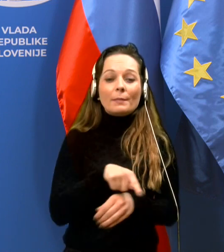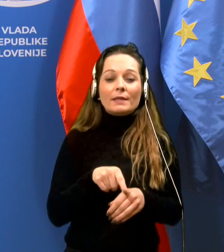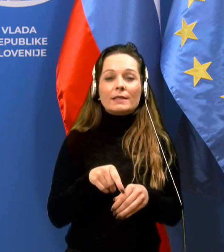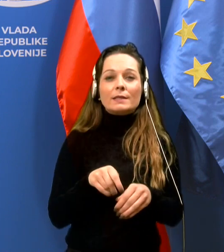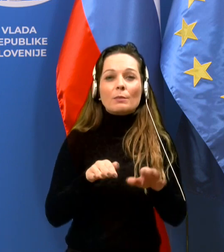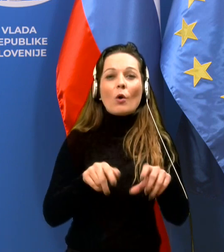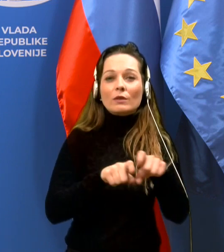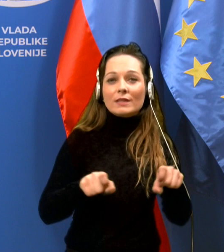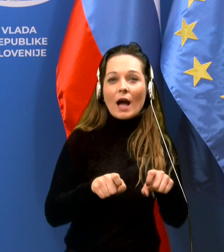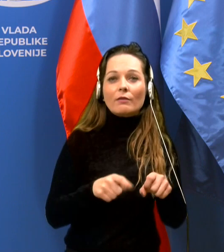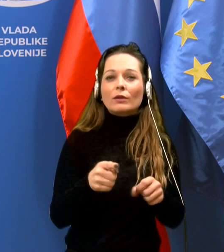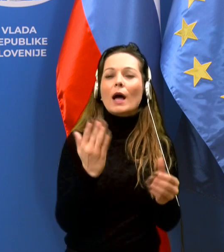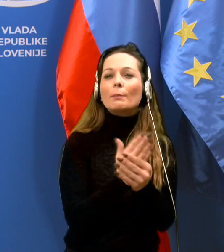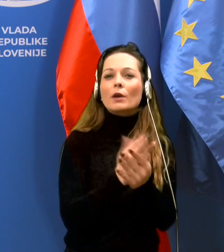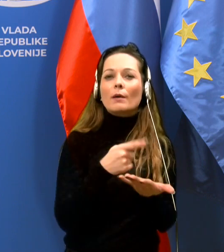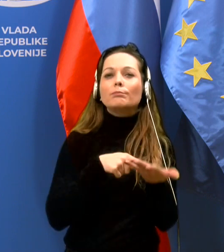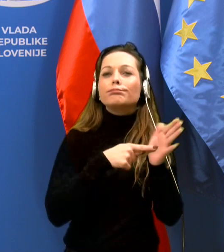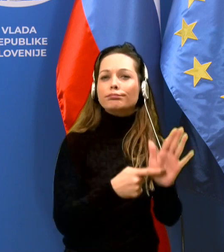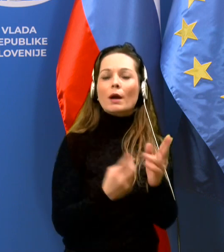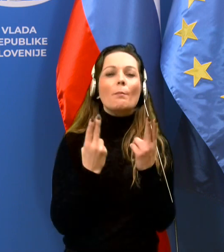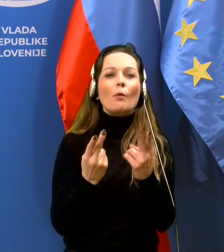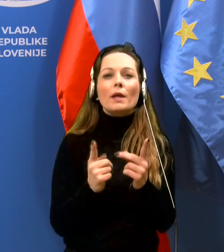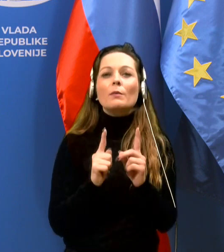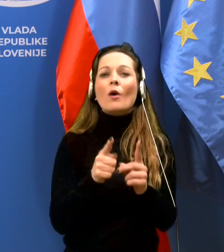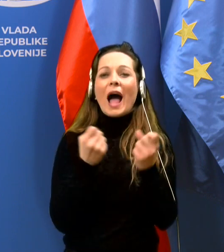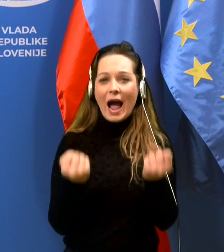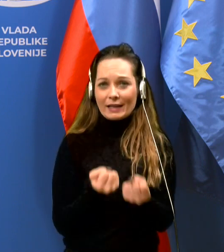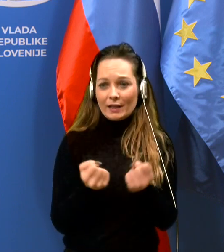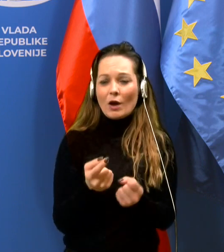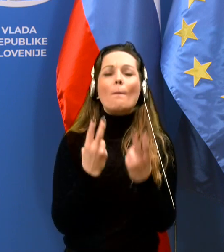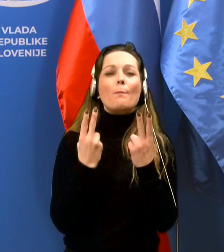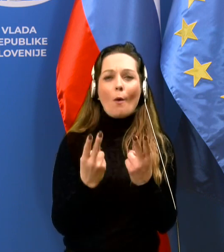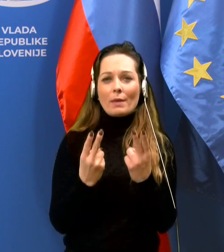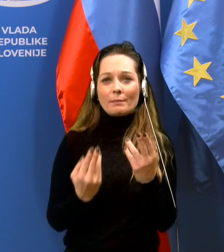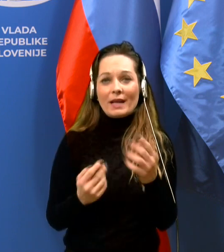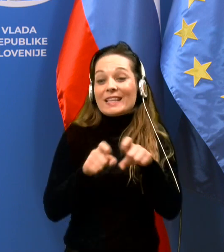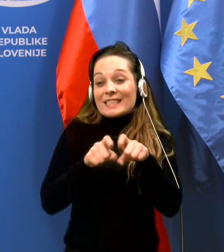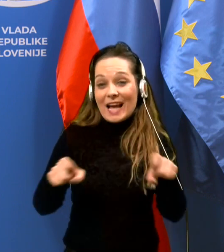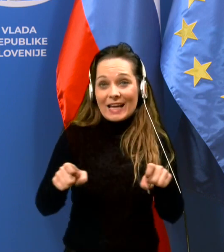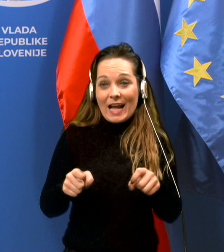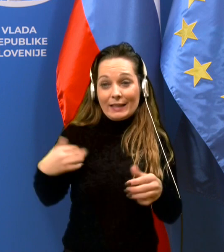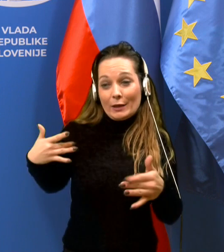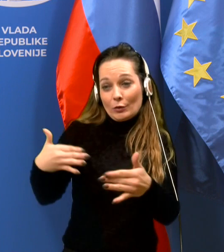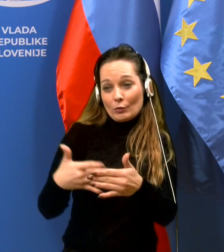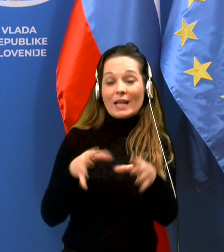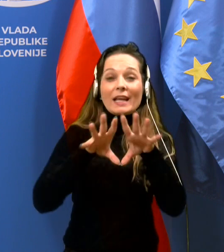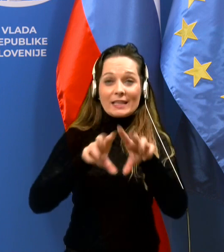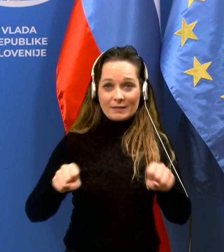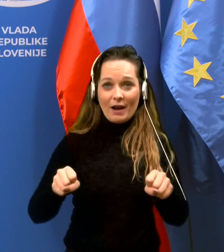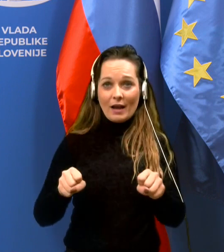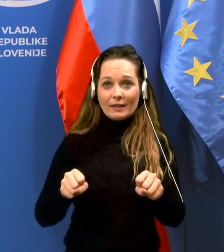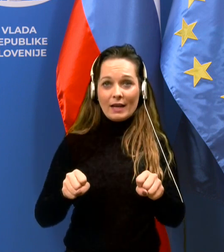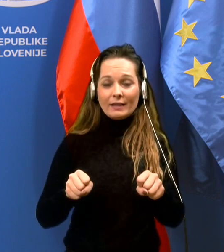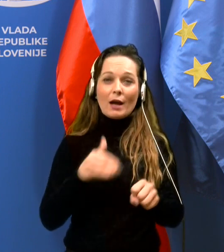priporočilih izpostavili tiste ključne aktivnosti, ki so pomembne zaradi dosedanjega izvajanja pouka